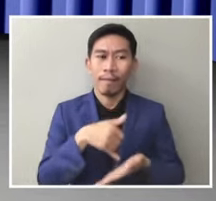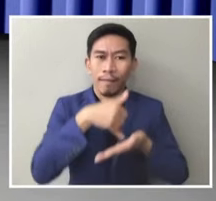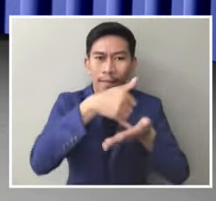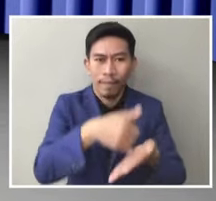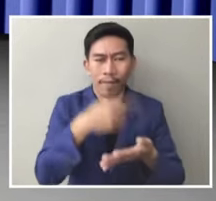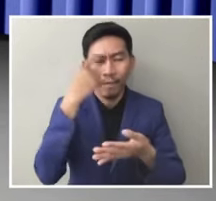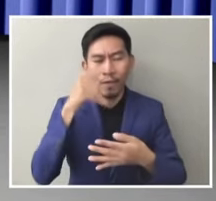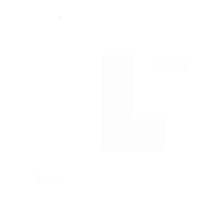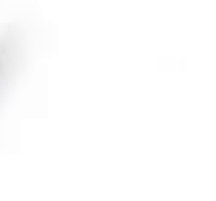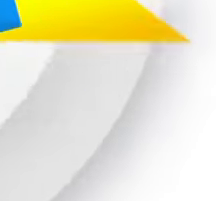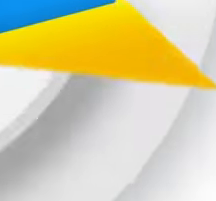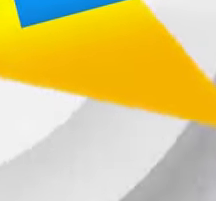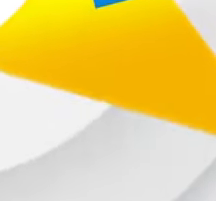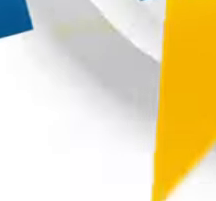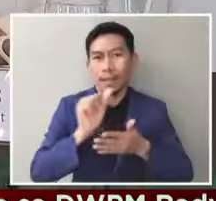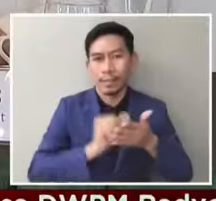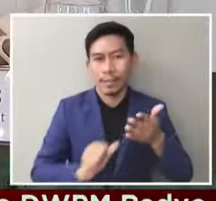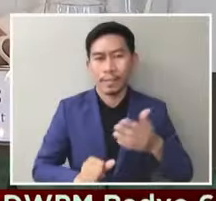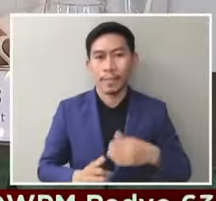MJ Felipe.